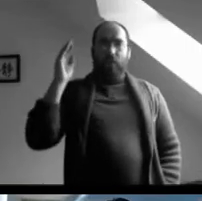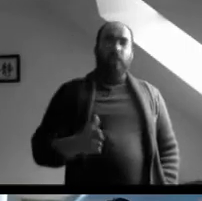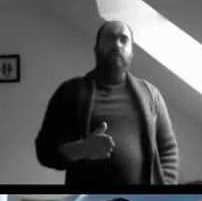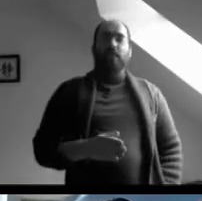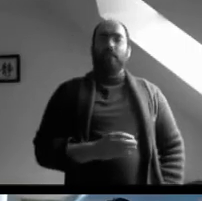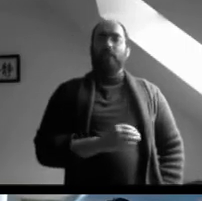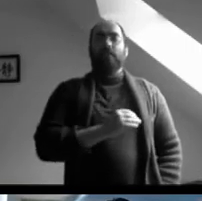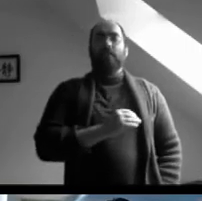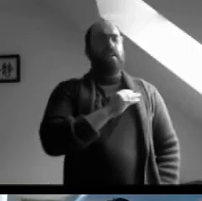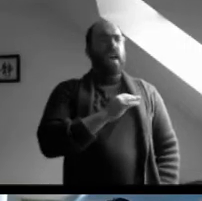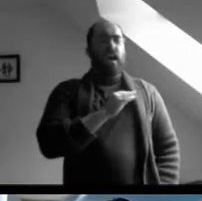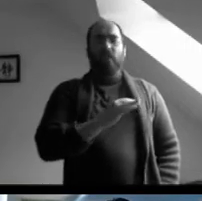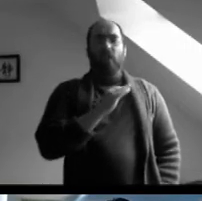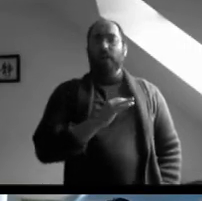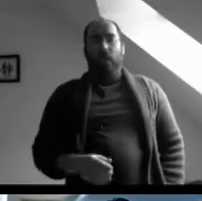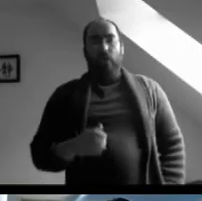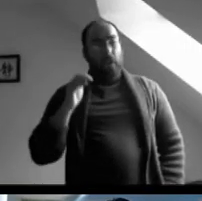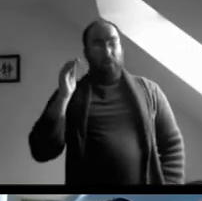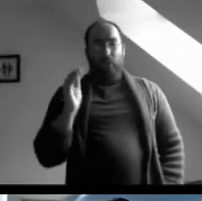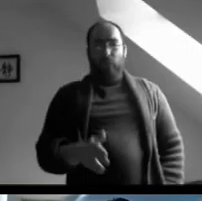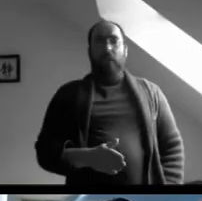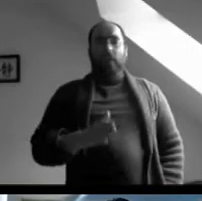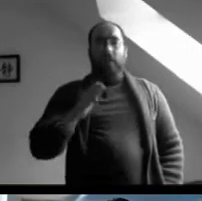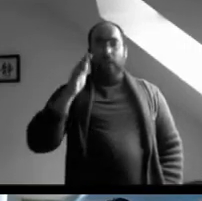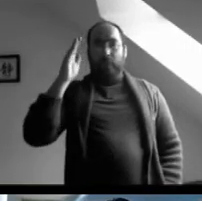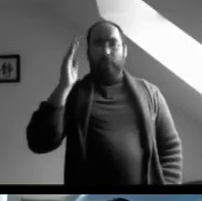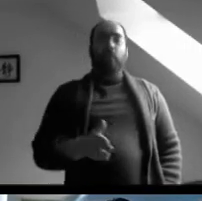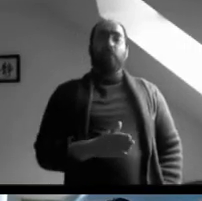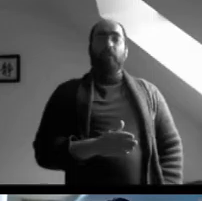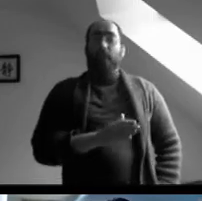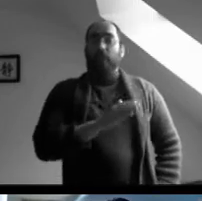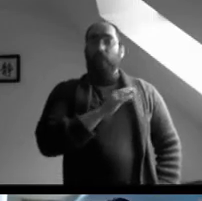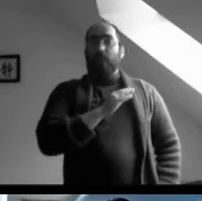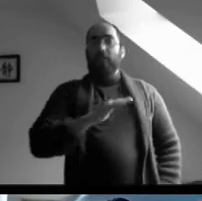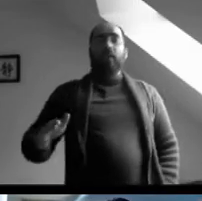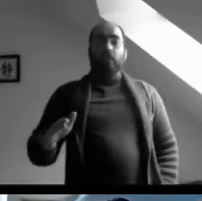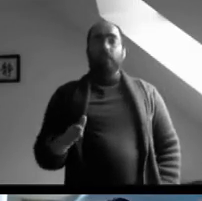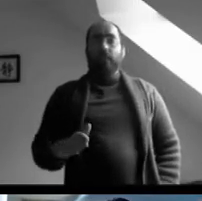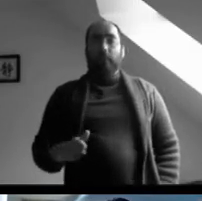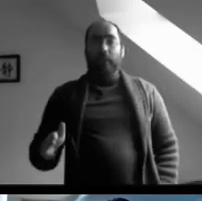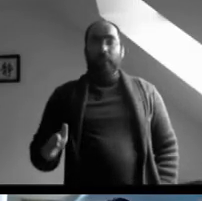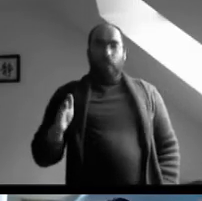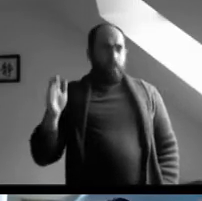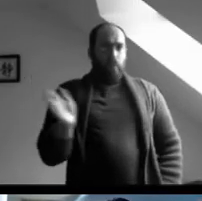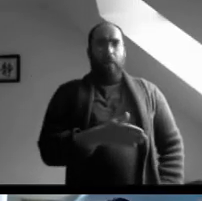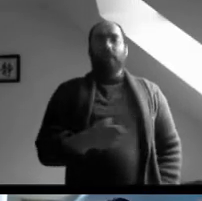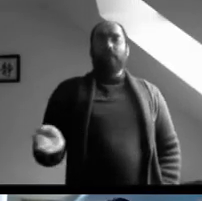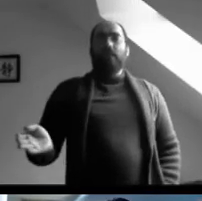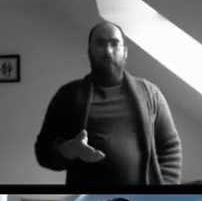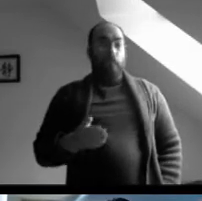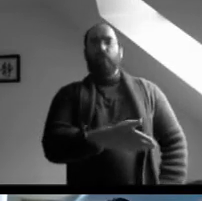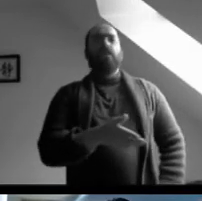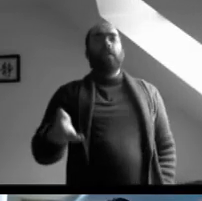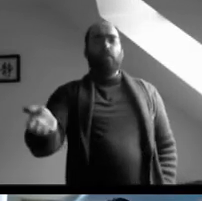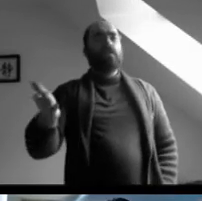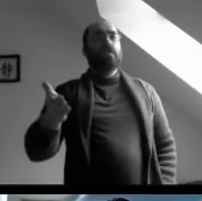L'action est fantastique. La mise en scène, incroyable. Le rythme est fou. C'est un film comme on n'en fait plus. C'est du cinéma d'avant l'ultralibéralisme. Pour paraphraser le film,